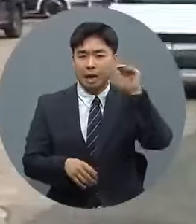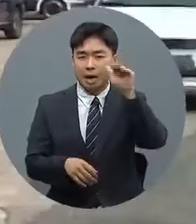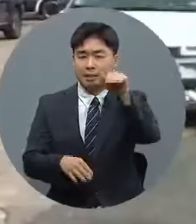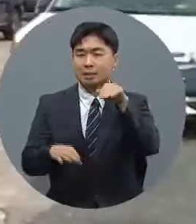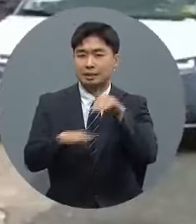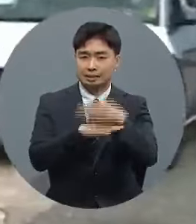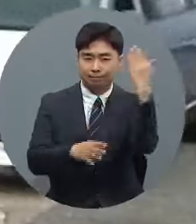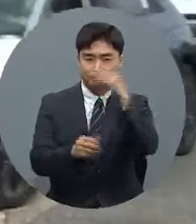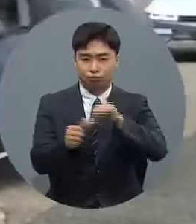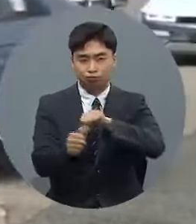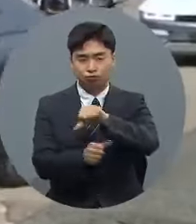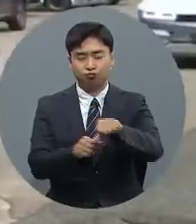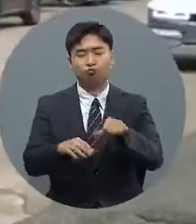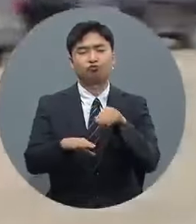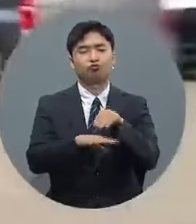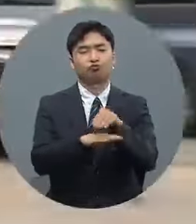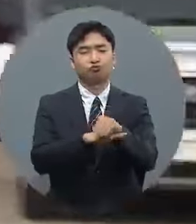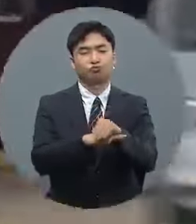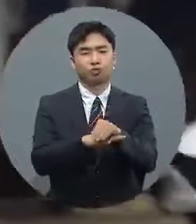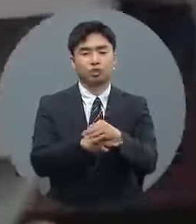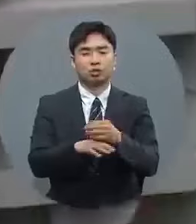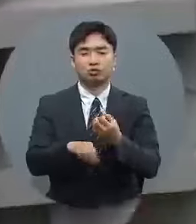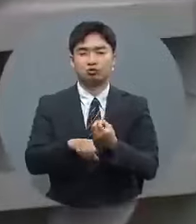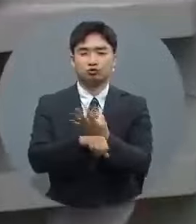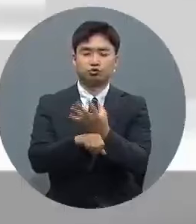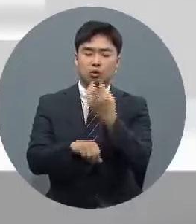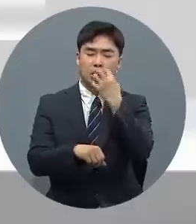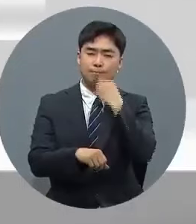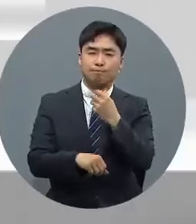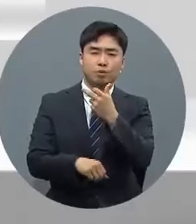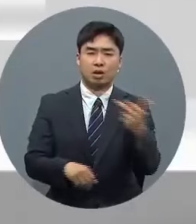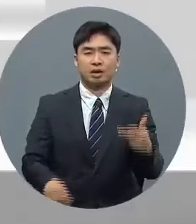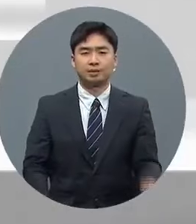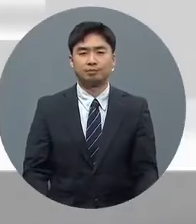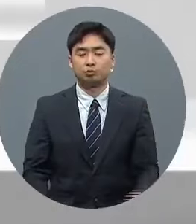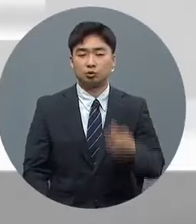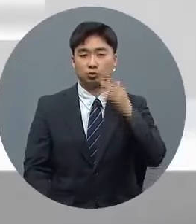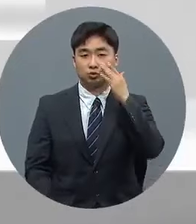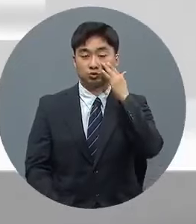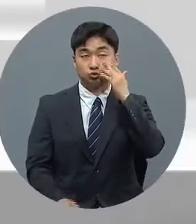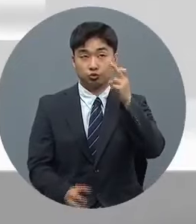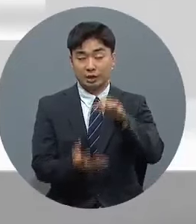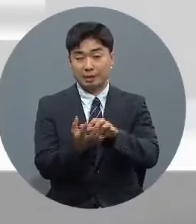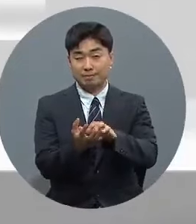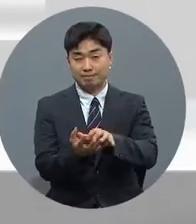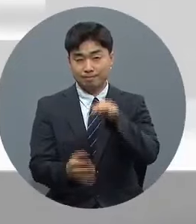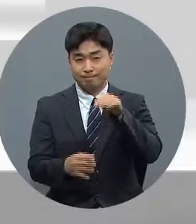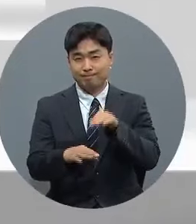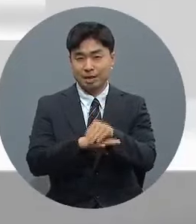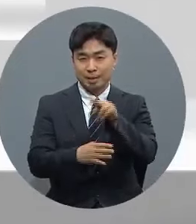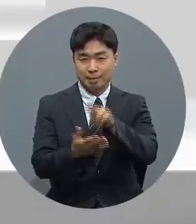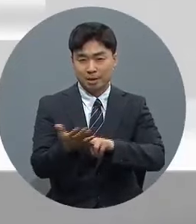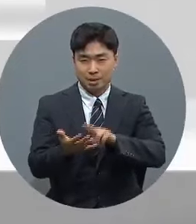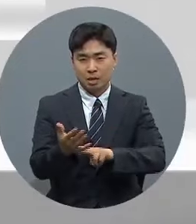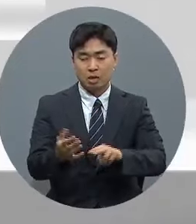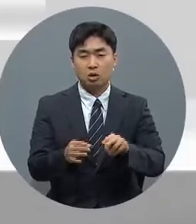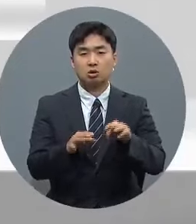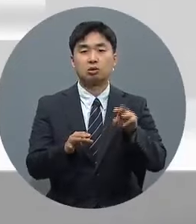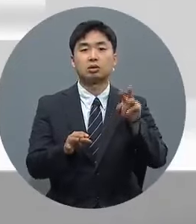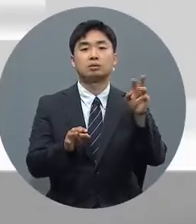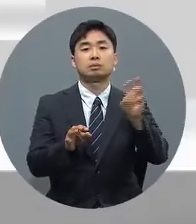친환경차 수출이 효자 노릇을 톡톡히 했습니다 울산 전체 수출에서 자동차가 차지하는 비중은